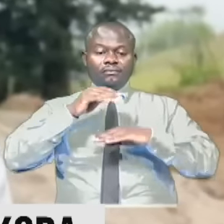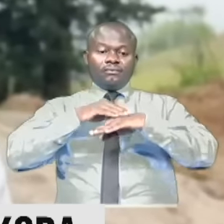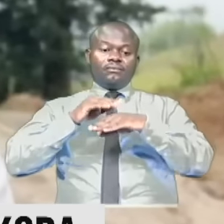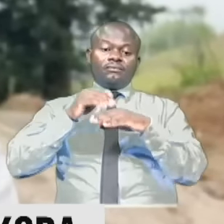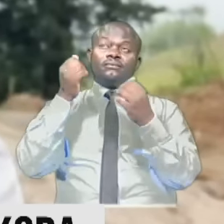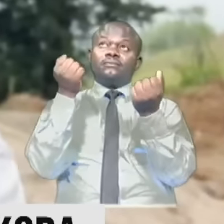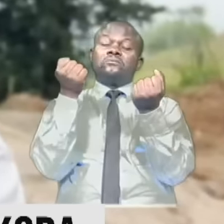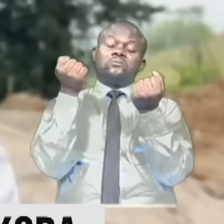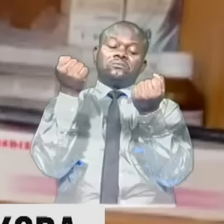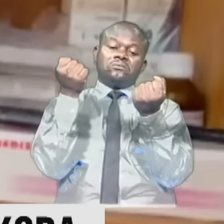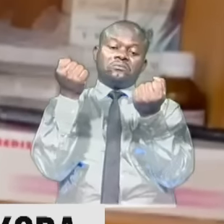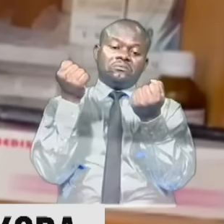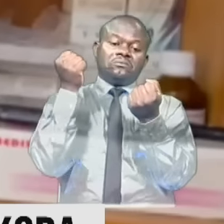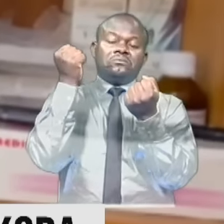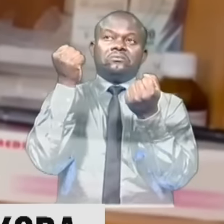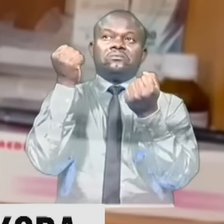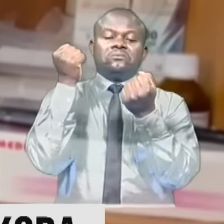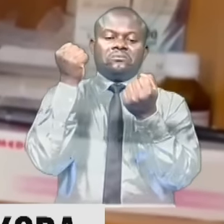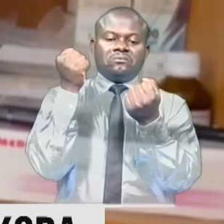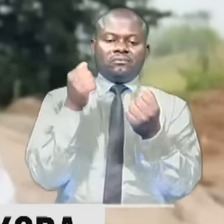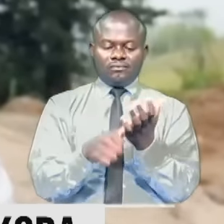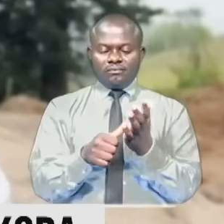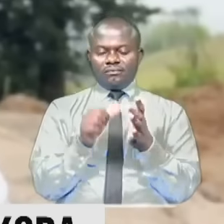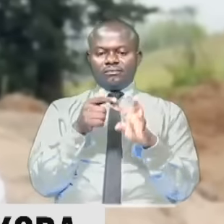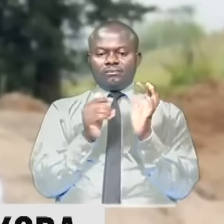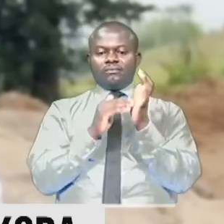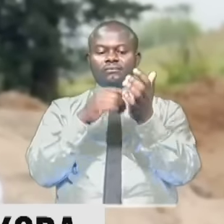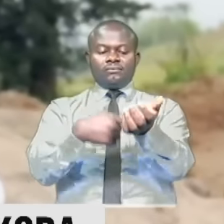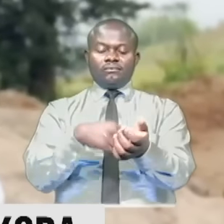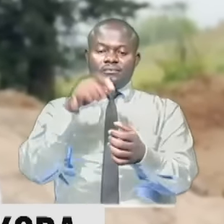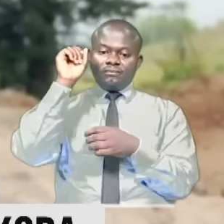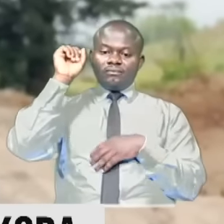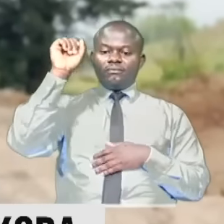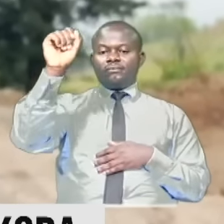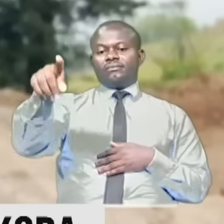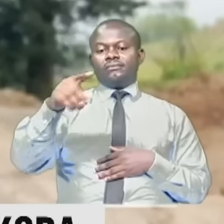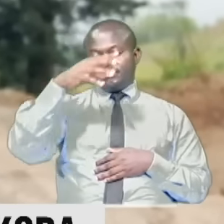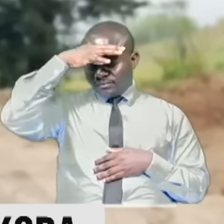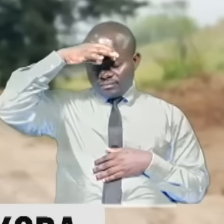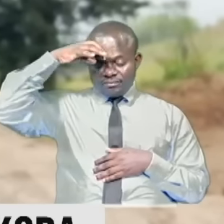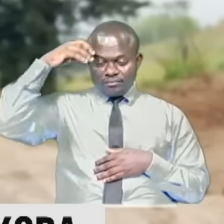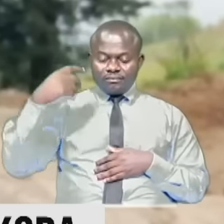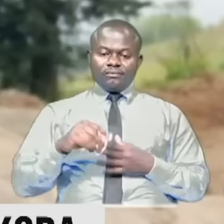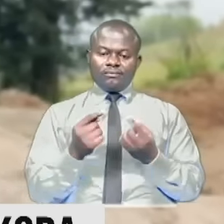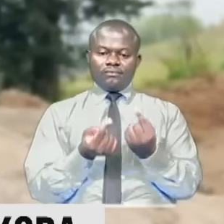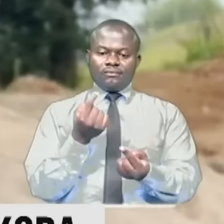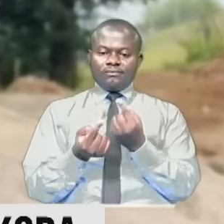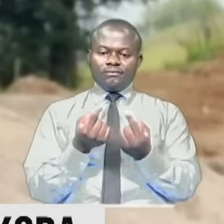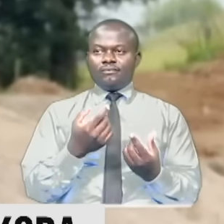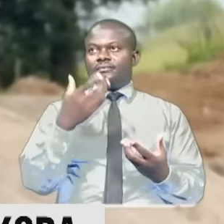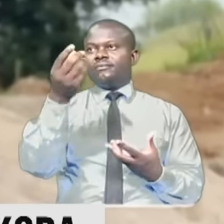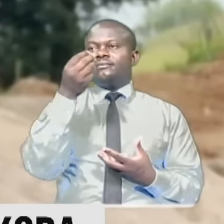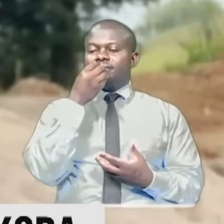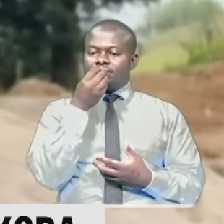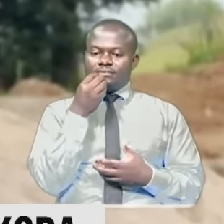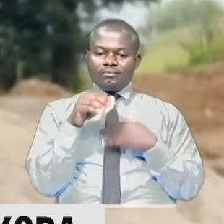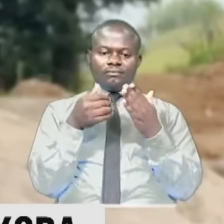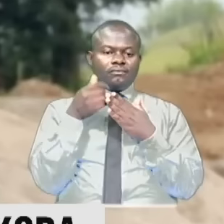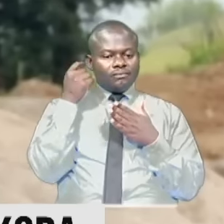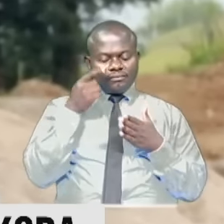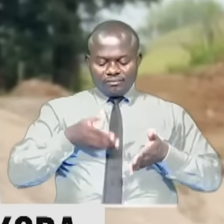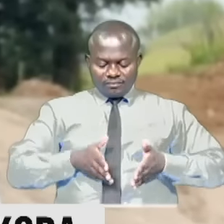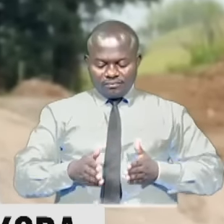abahetsi kugira ngo bazamugereho byabaga ari ikibazo. Wajyaga kwivuza kure tukavunika guteka kugemura kubyarira mu